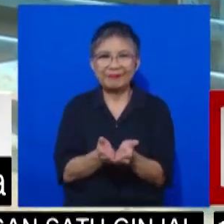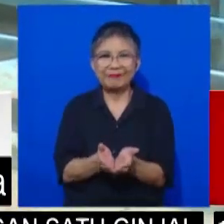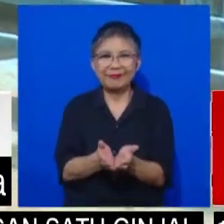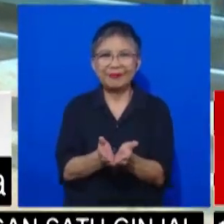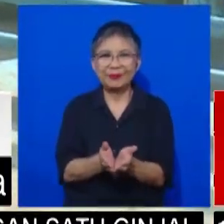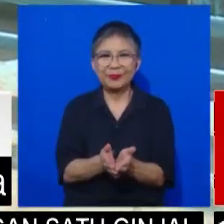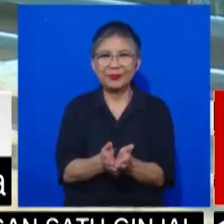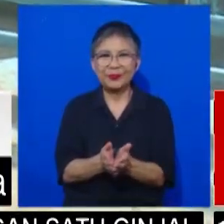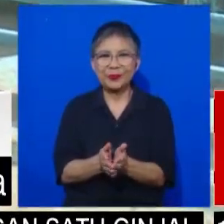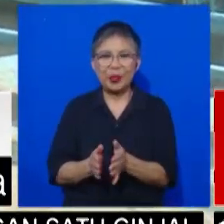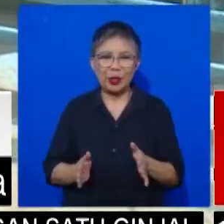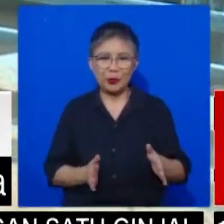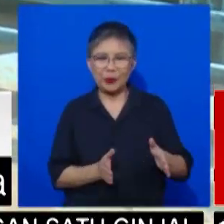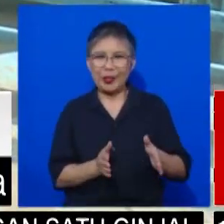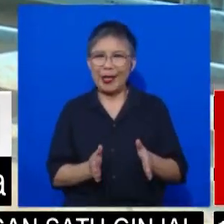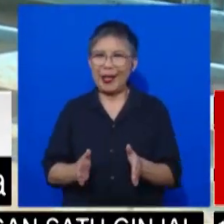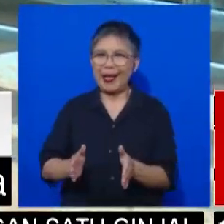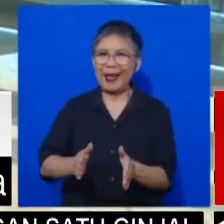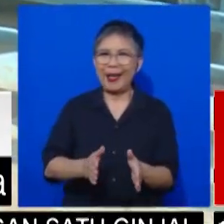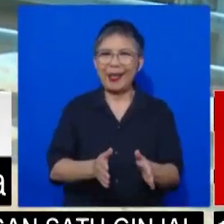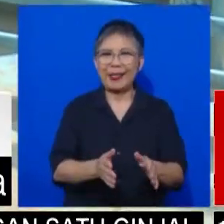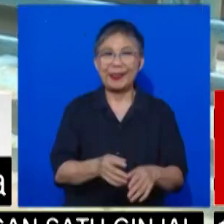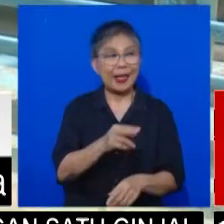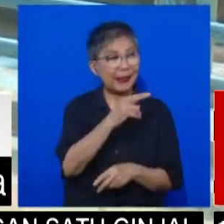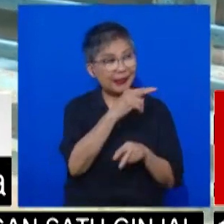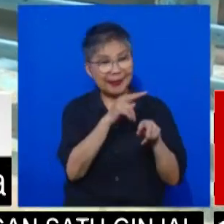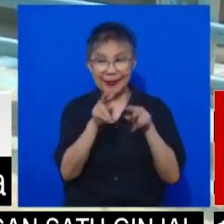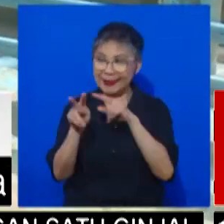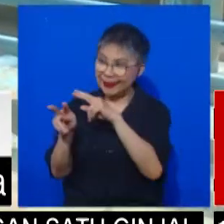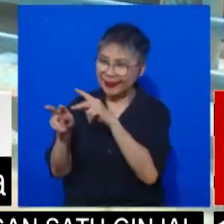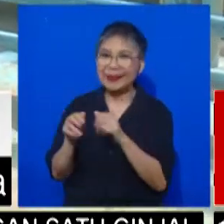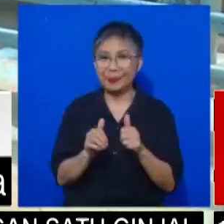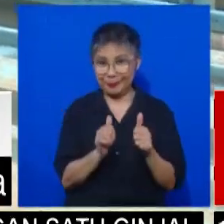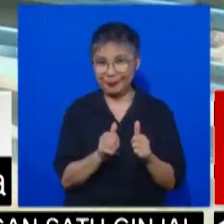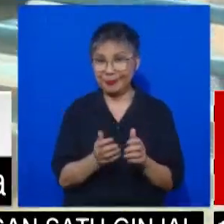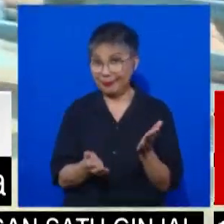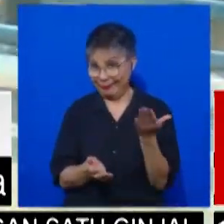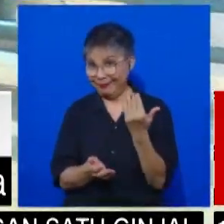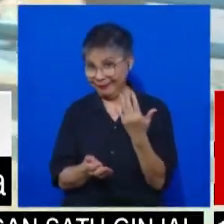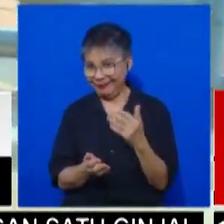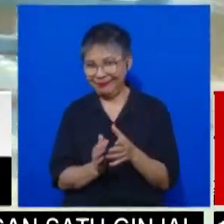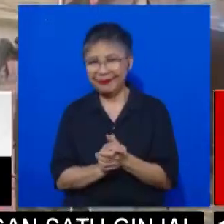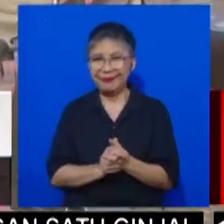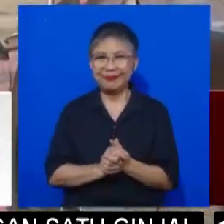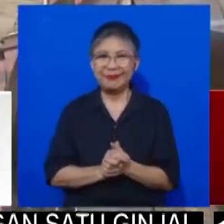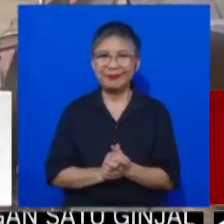untuk menyusuri Sungai Musi dan melihat sensasinya seperti apa. Ayo.